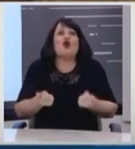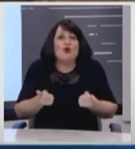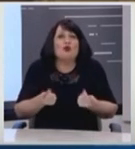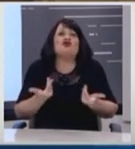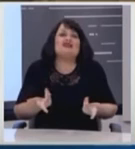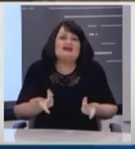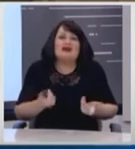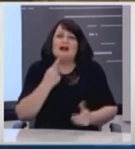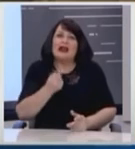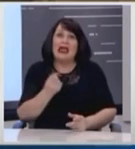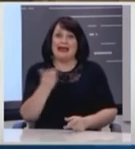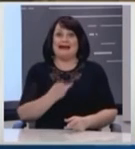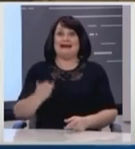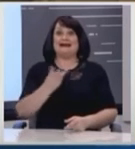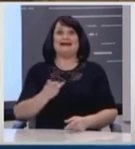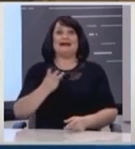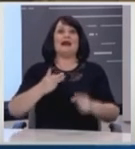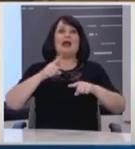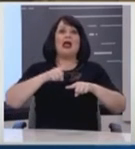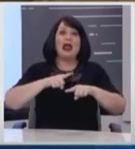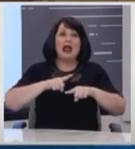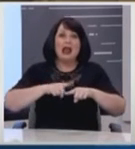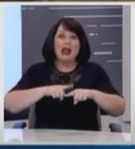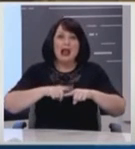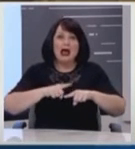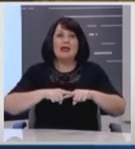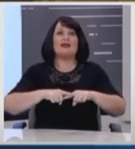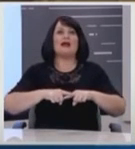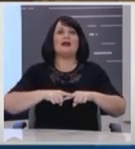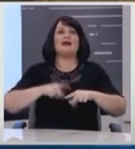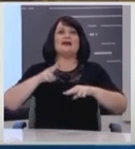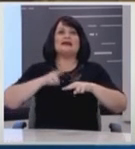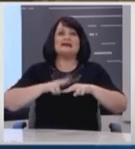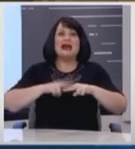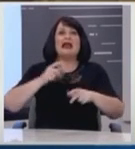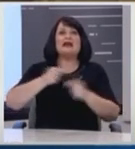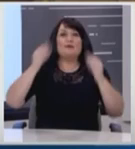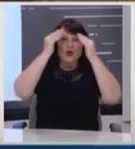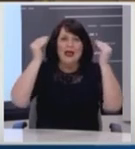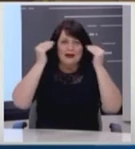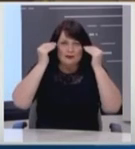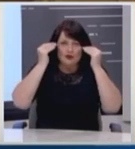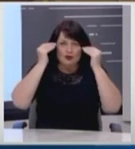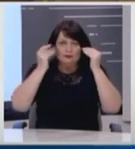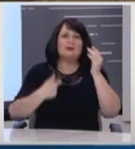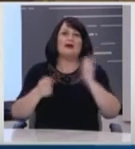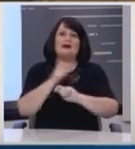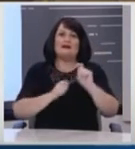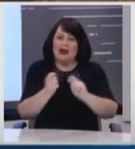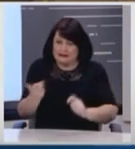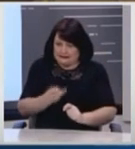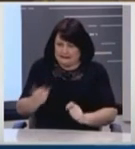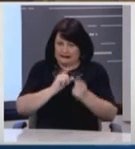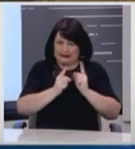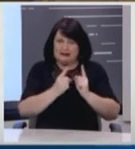λεγόμενη τριμερή συμμαχία της χώρας μας με το Ισραήλ, την Κύπρο, την Αίγυπτο. Καλλιεργείται έτσι και στις δύο